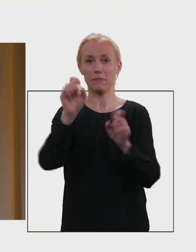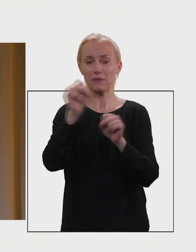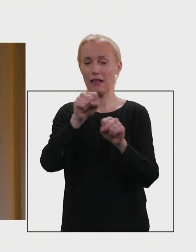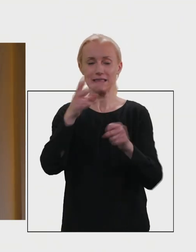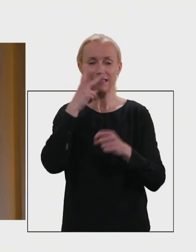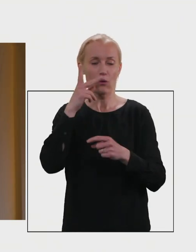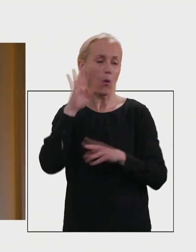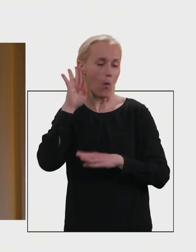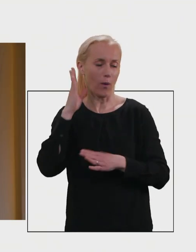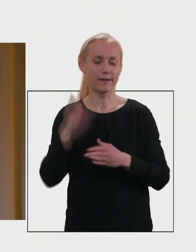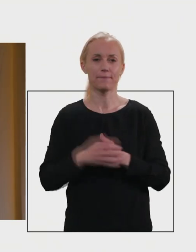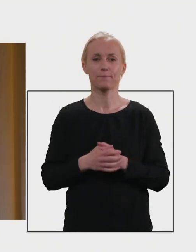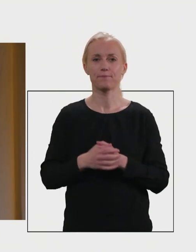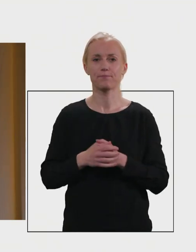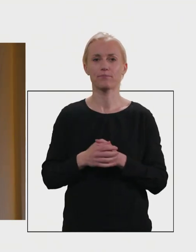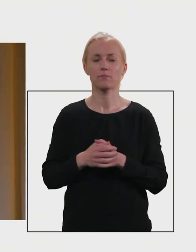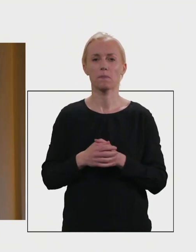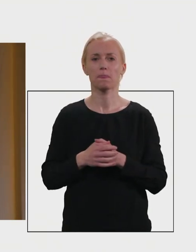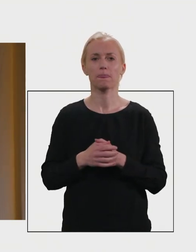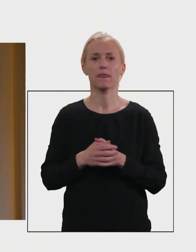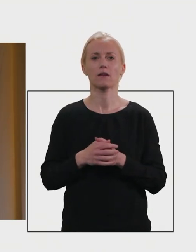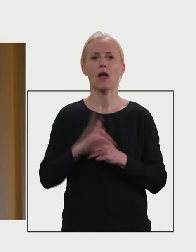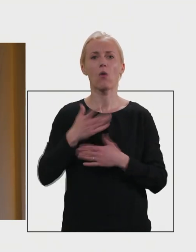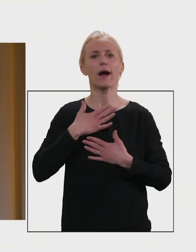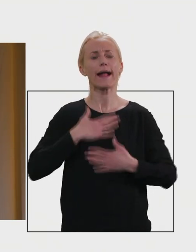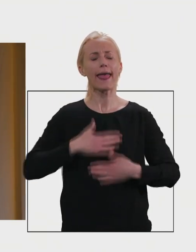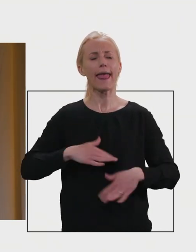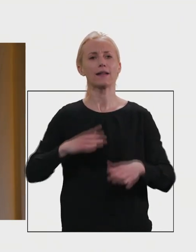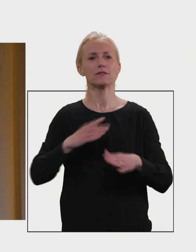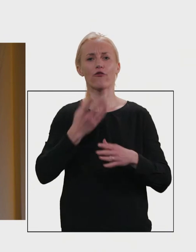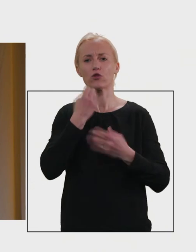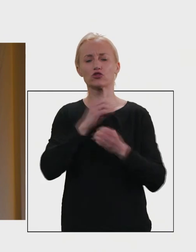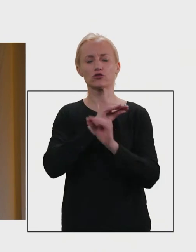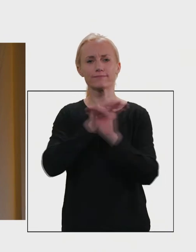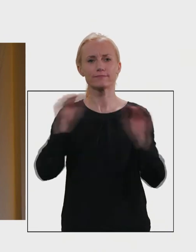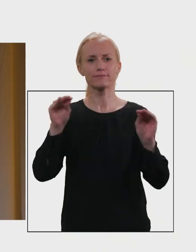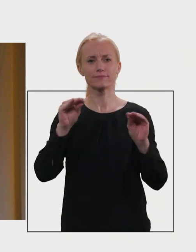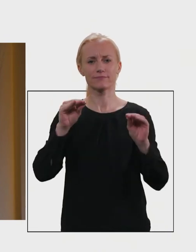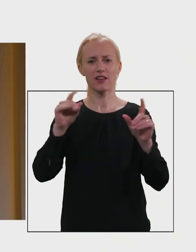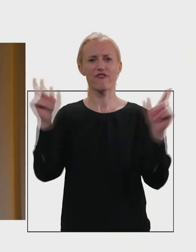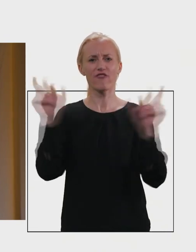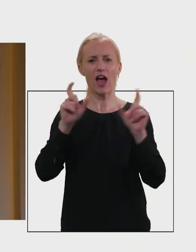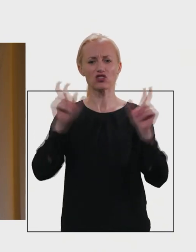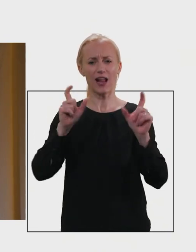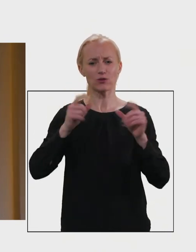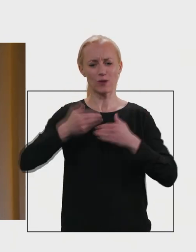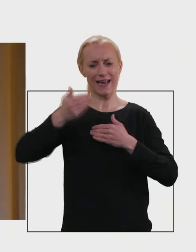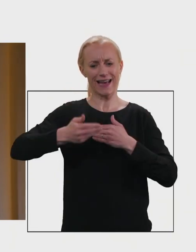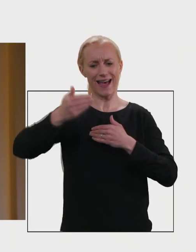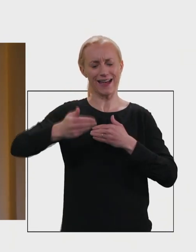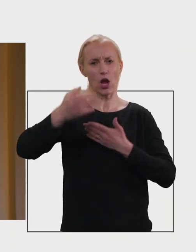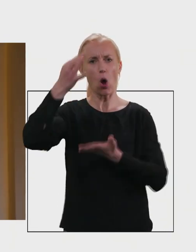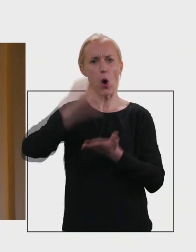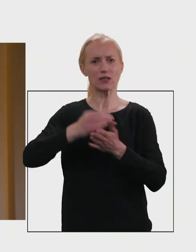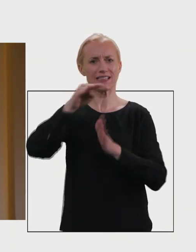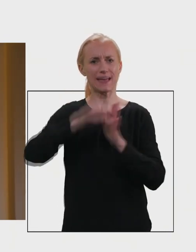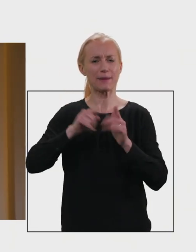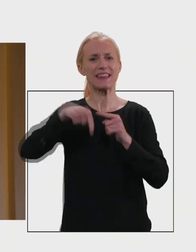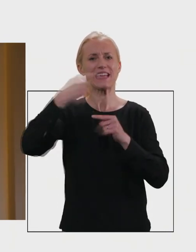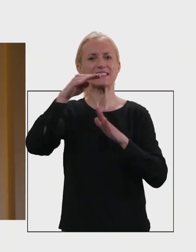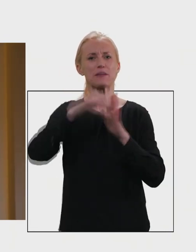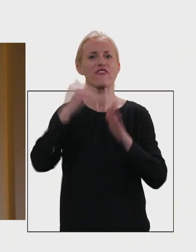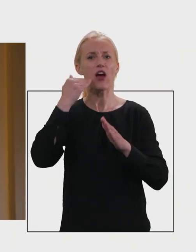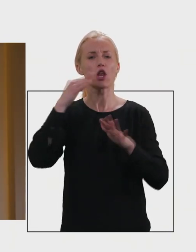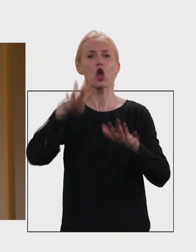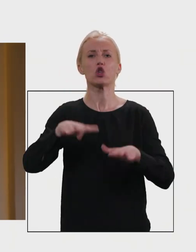hören. Ansonsten möchte ich gerne an dieser Stelle noch sagen, aus der Veranstaltungsreihe Ortstermine gibt es den nächsten Termin am 19.